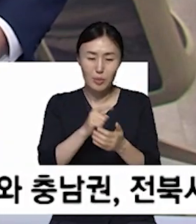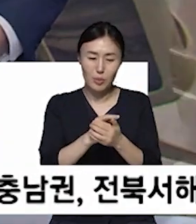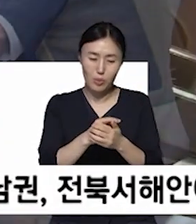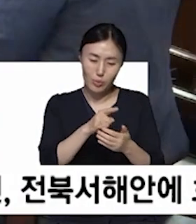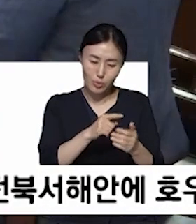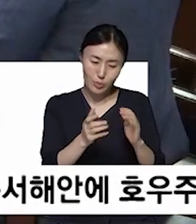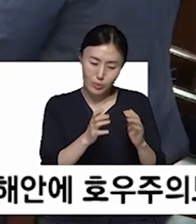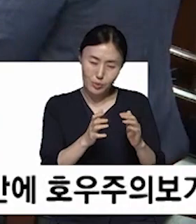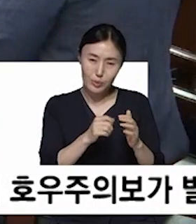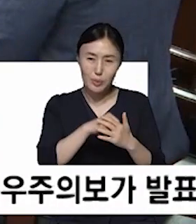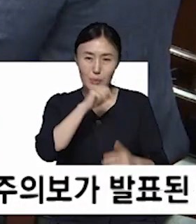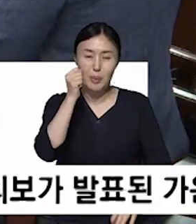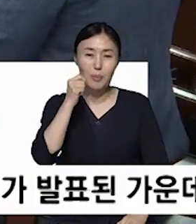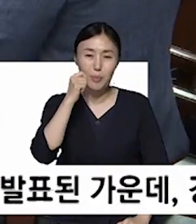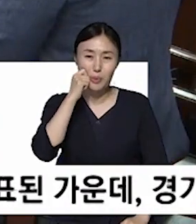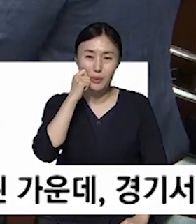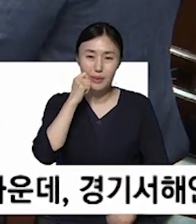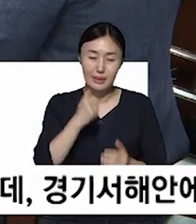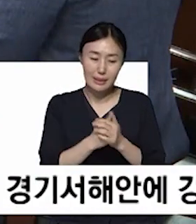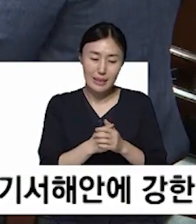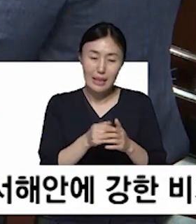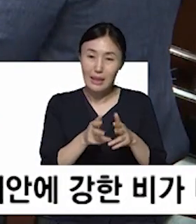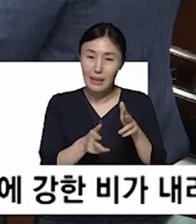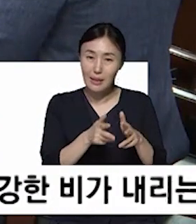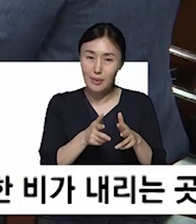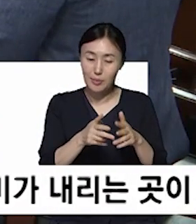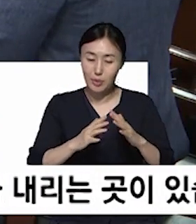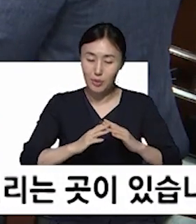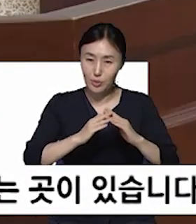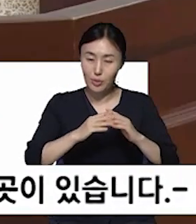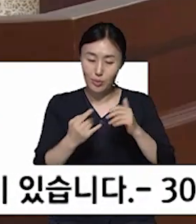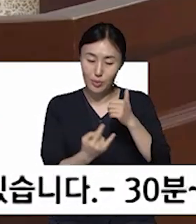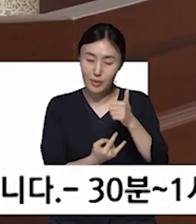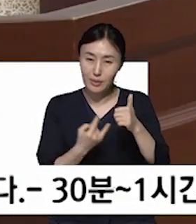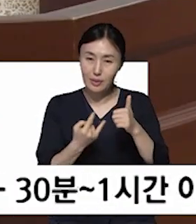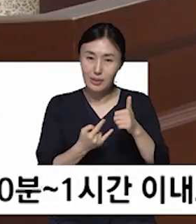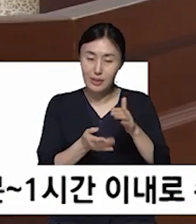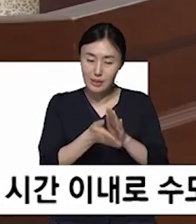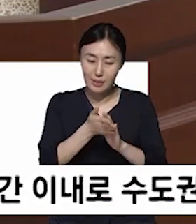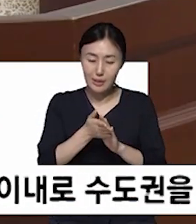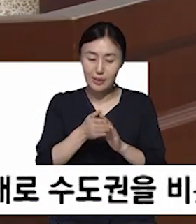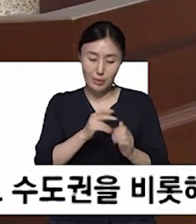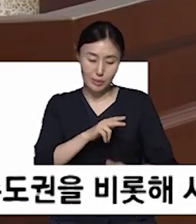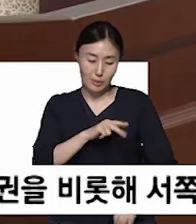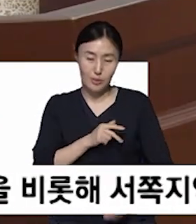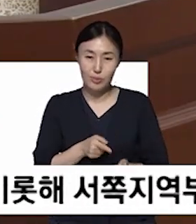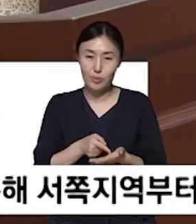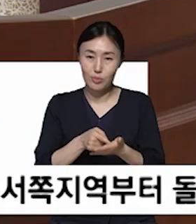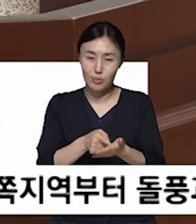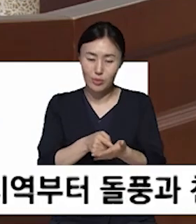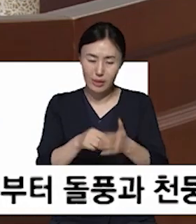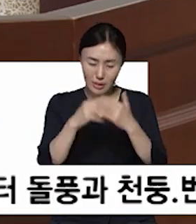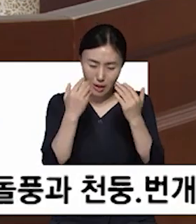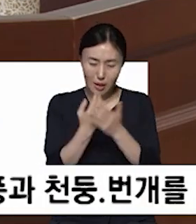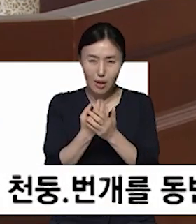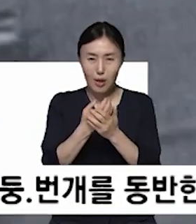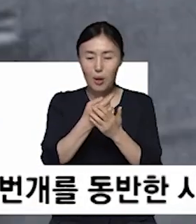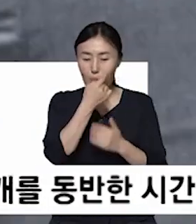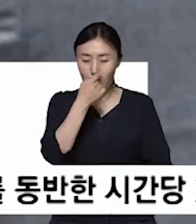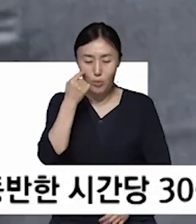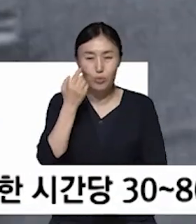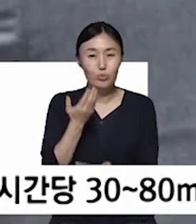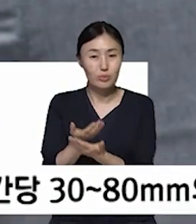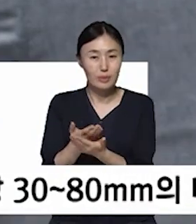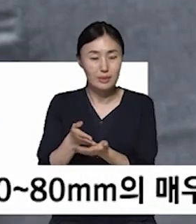못했습니다. 광주광역시의회 산업건설위원회는 오늘 시의회에서 제출한 도계위 전면 공개 조례안과